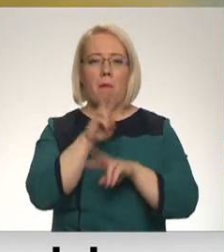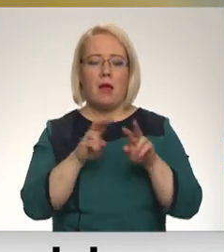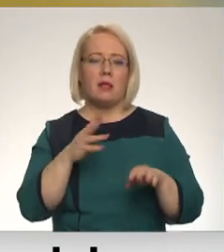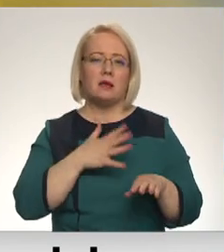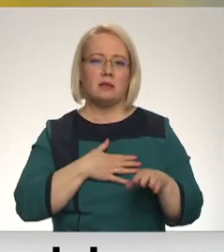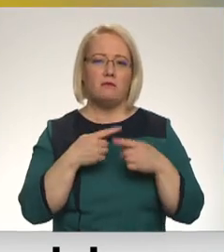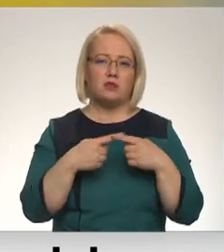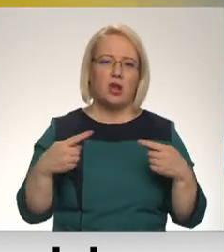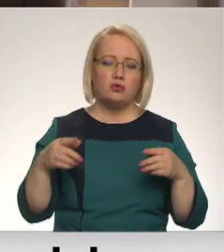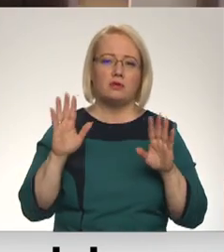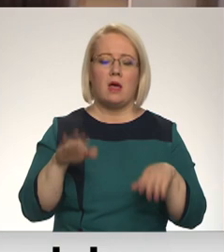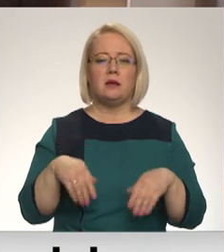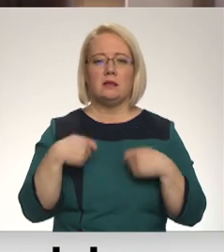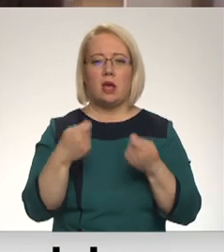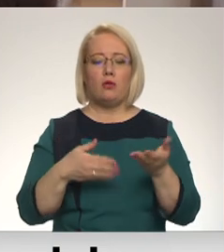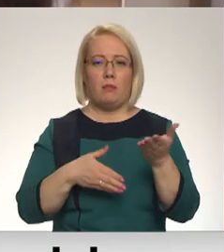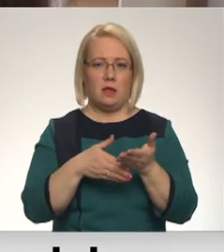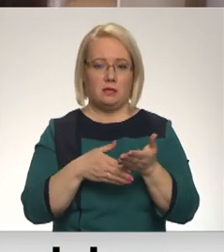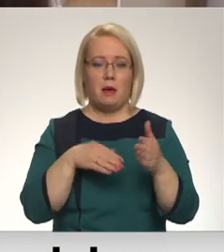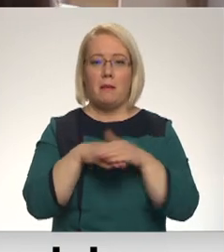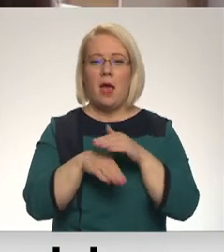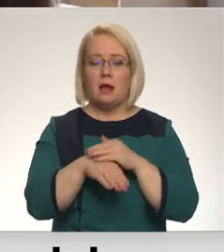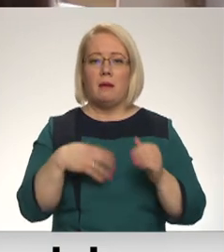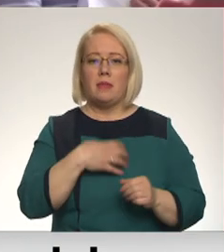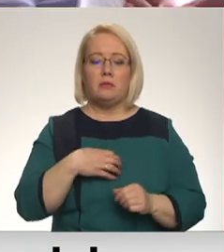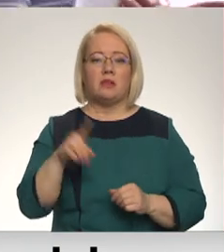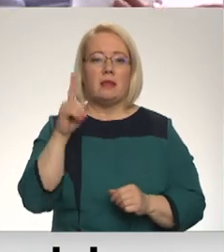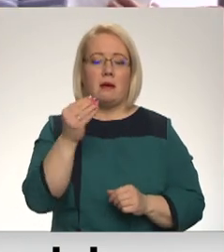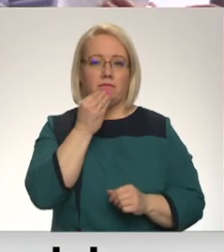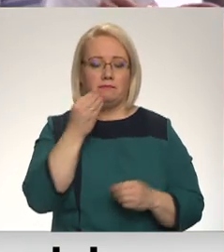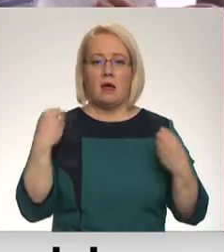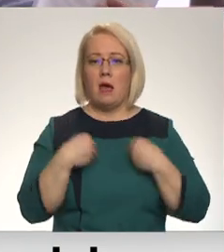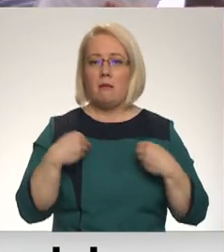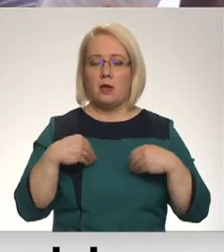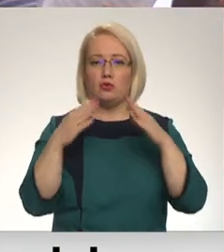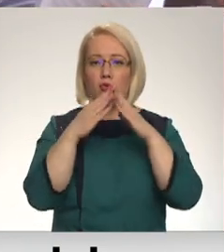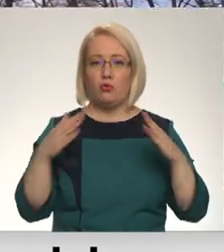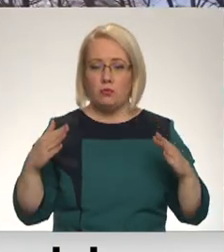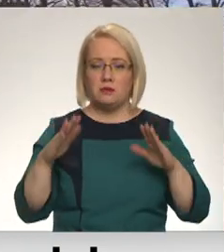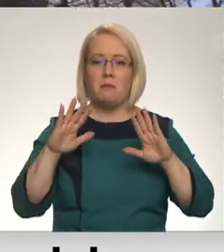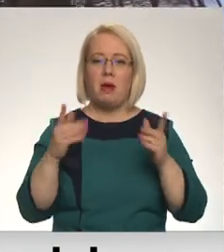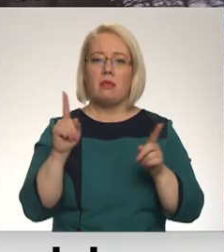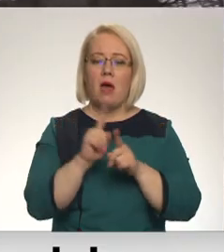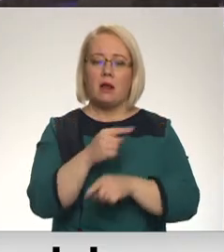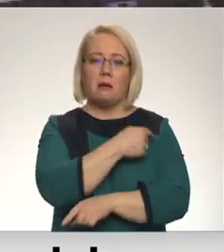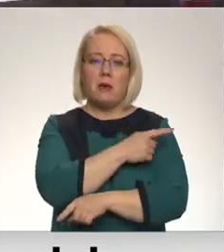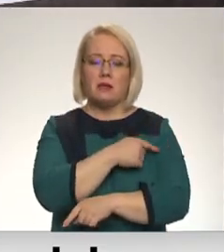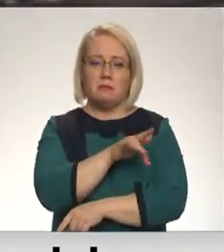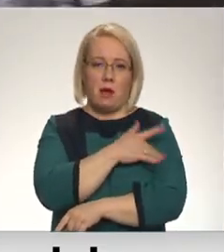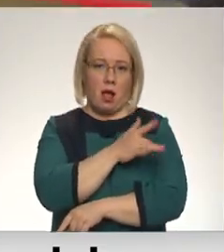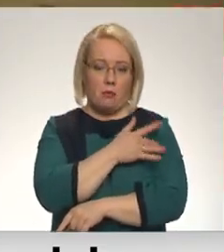sniegt palīdzību. Bēgļiem ir nepieciešams nevien ēdiens, apģērbs un pajumte virs galvas, bet arī medicīniskie